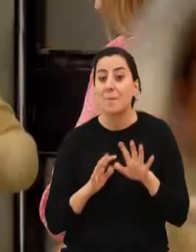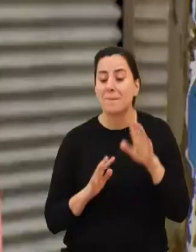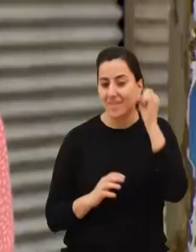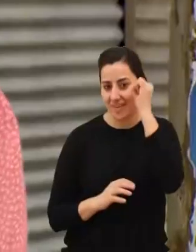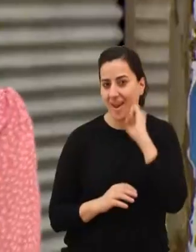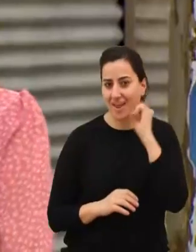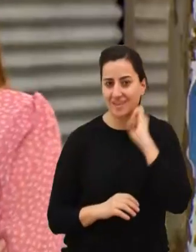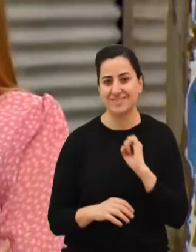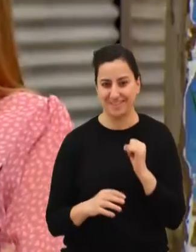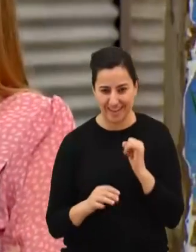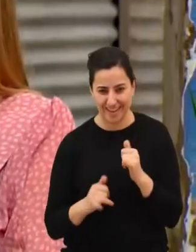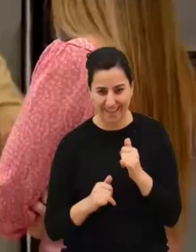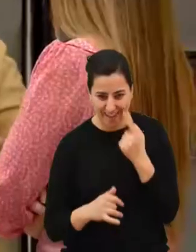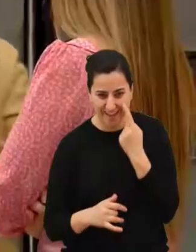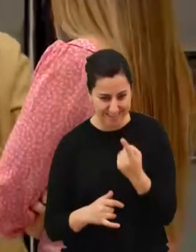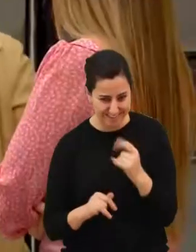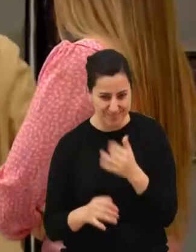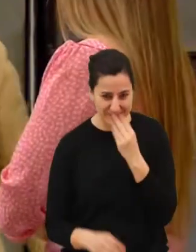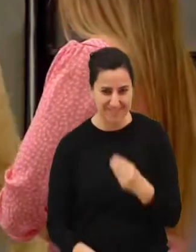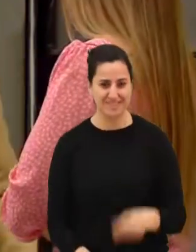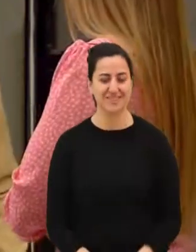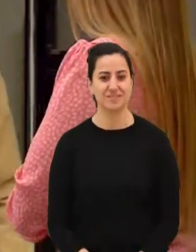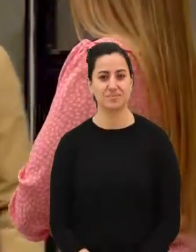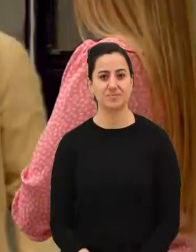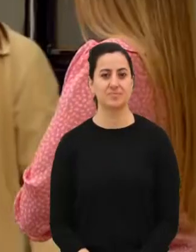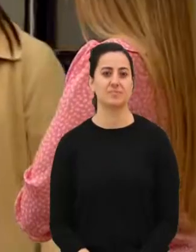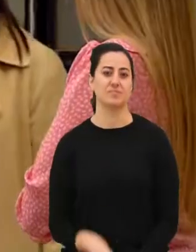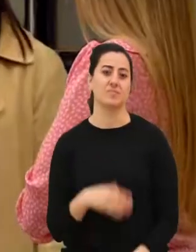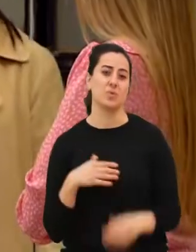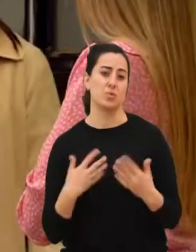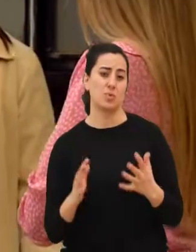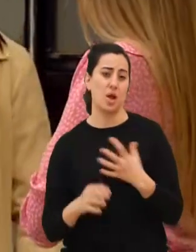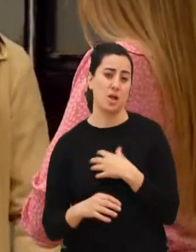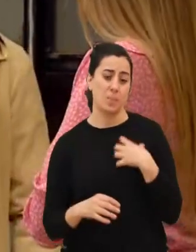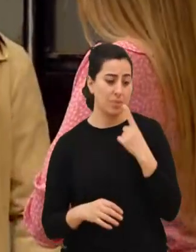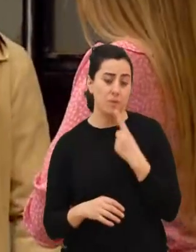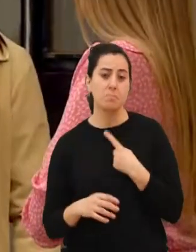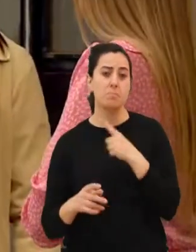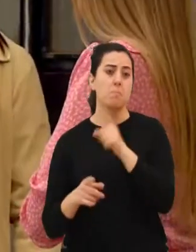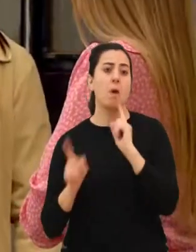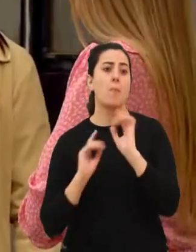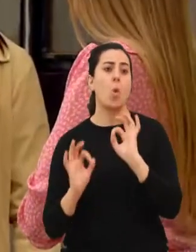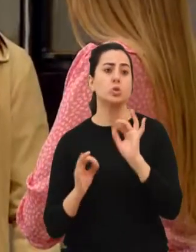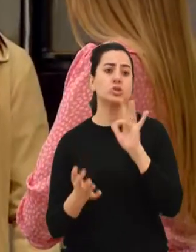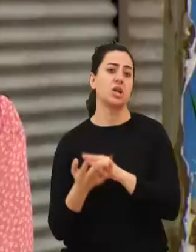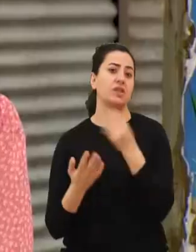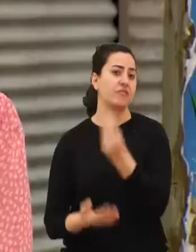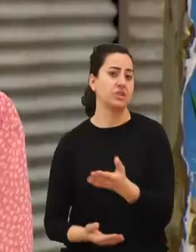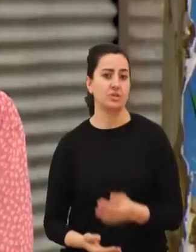taranır. Çatatoy'dan öğreniyorum şakaları falan. Ya, annem diyor ki mahkemeye çıkacakmış, ceza